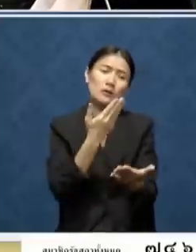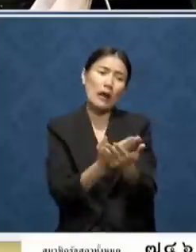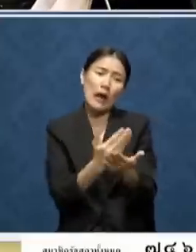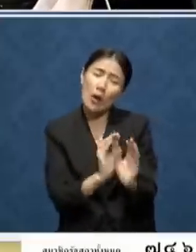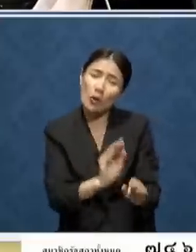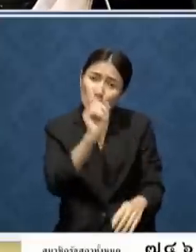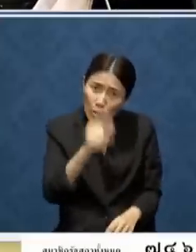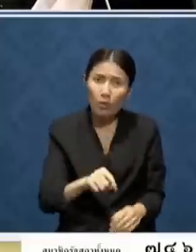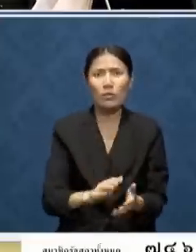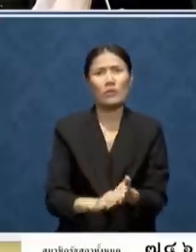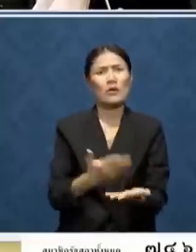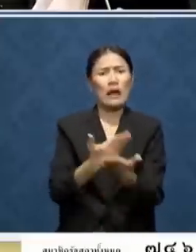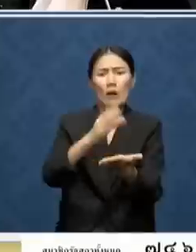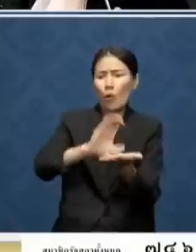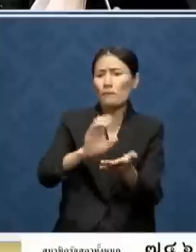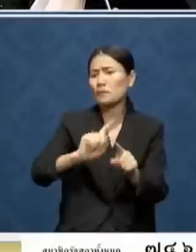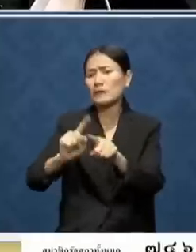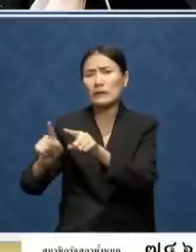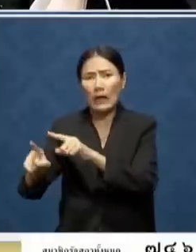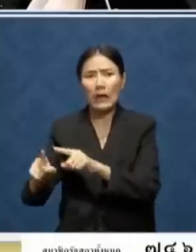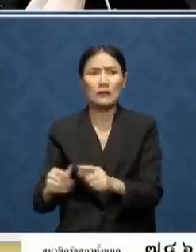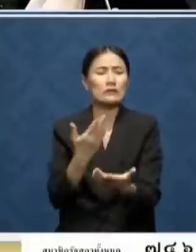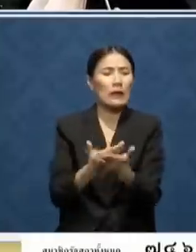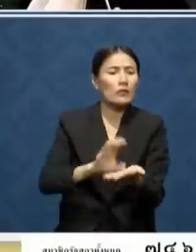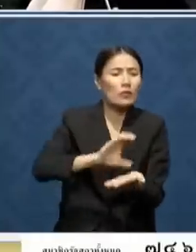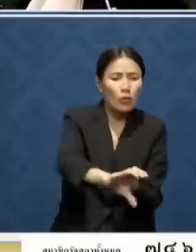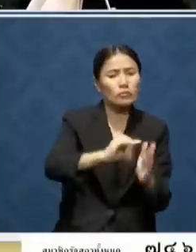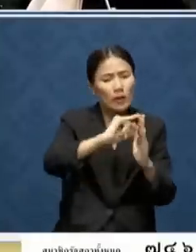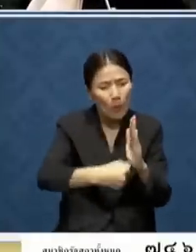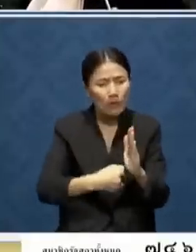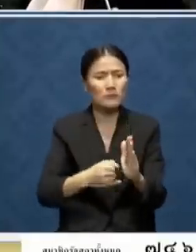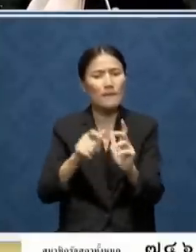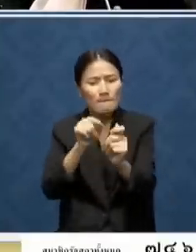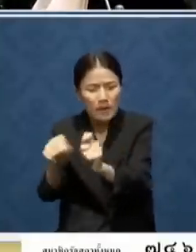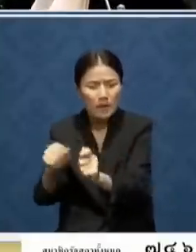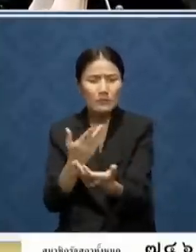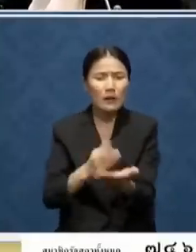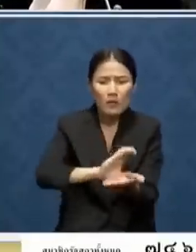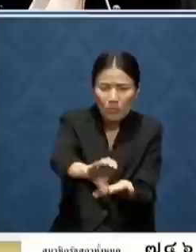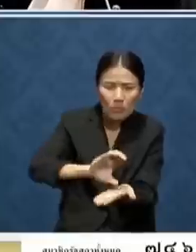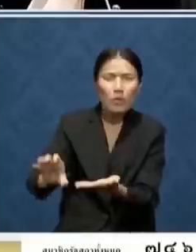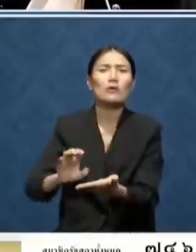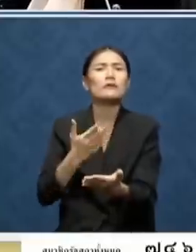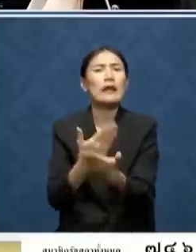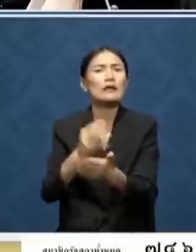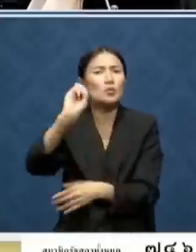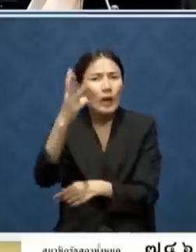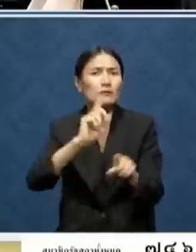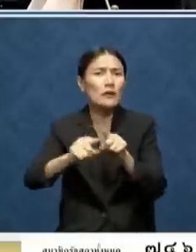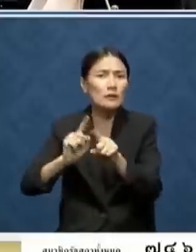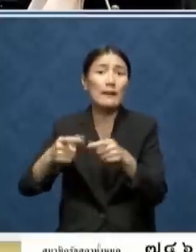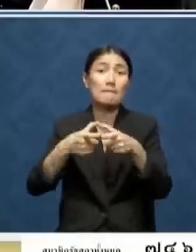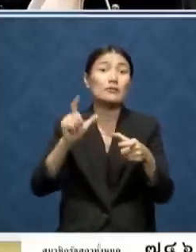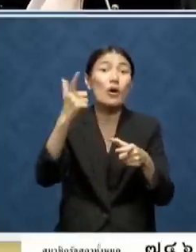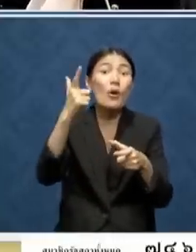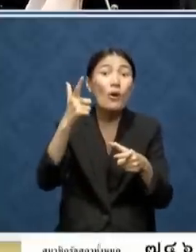ปลูกพันธุ์ต่างๆนะคะเงินที่จะต้องเป็นเงินอุดหนุนท้องถิ่นเงินที่จะต้องใช้เป็นสวัสดิการตามกฎหมายนี้พูดถึงบัตรทองนะคะหลับ